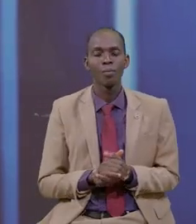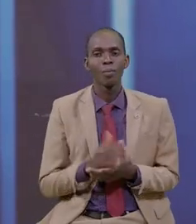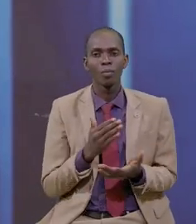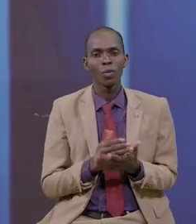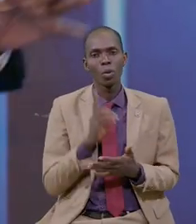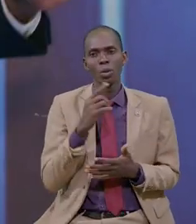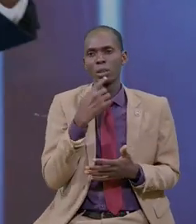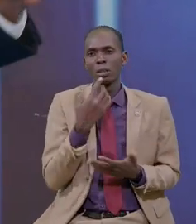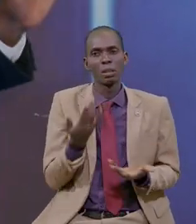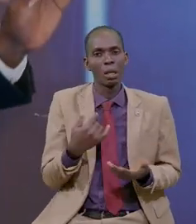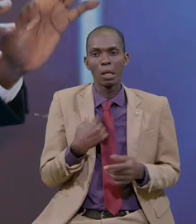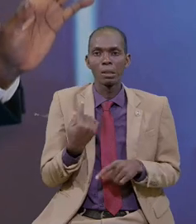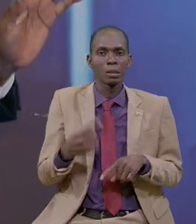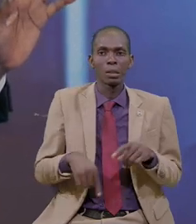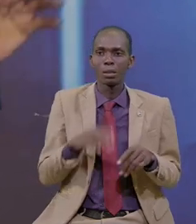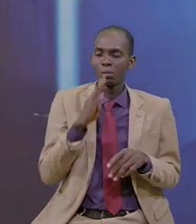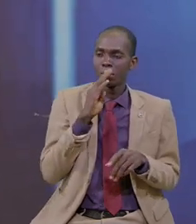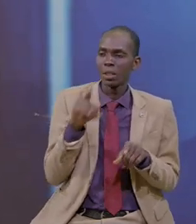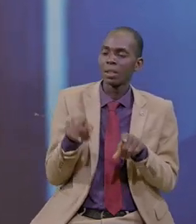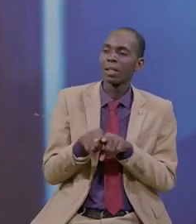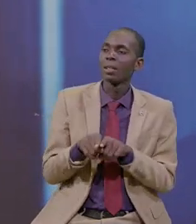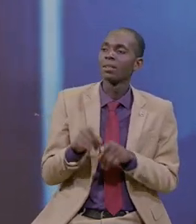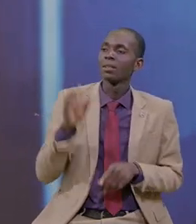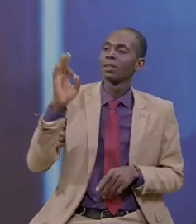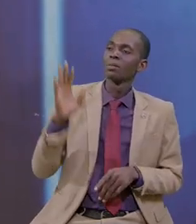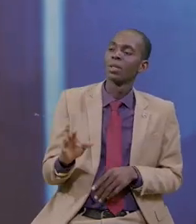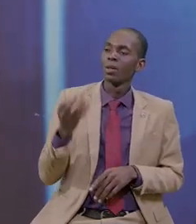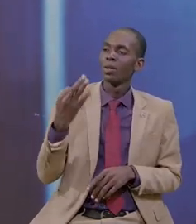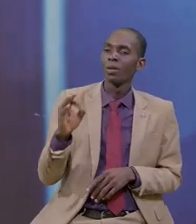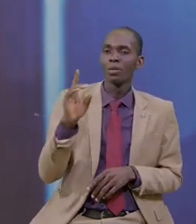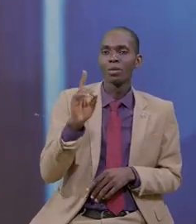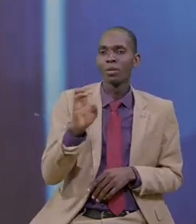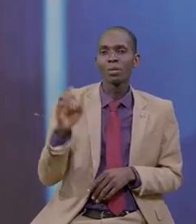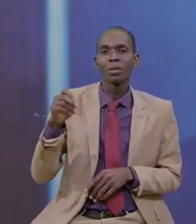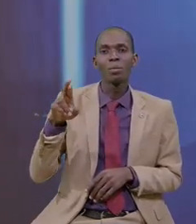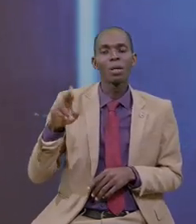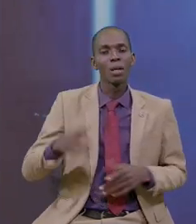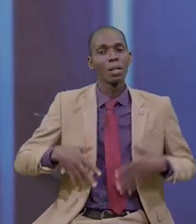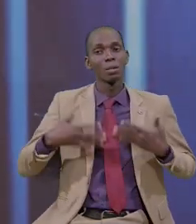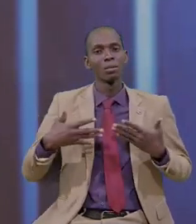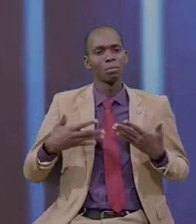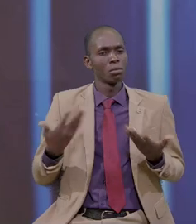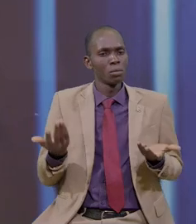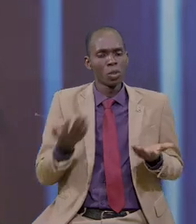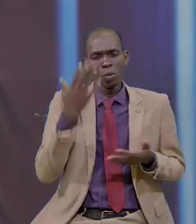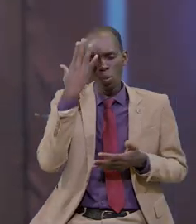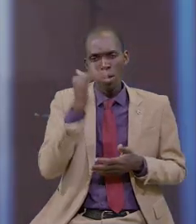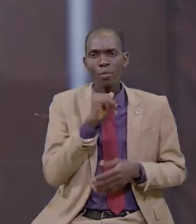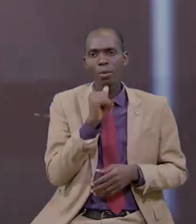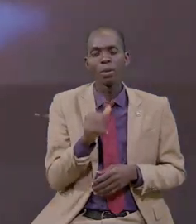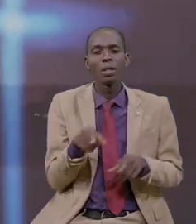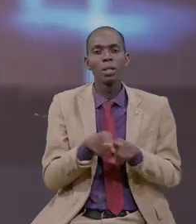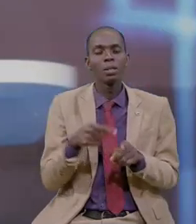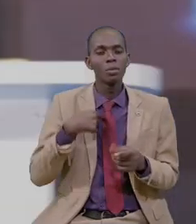Quelqu'un dit, je ne peux pas être comme un pasteur, dit pas live, vie profonde. Pourquoi pas? C'est comme si moi, j'ai